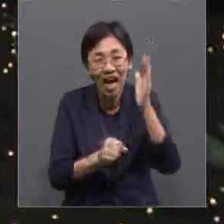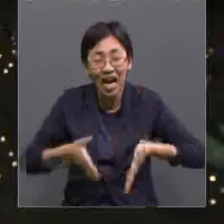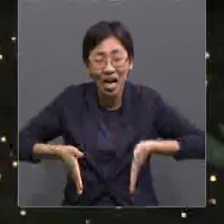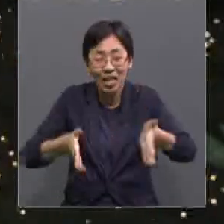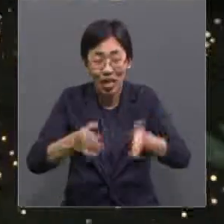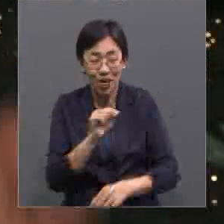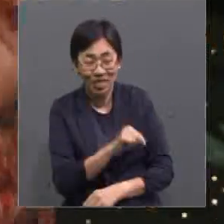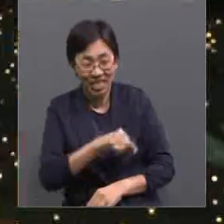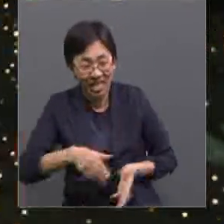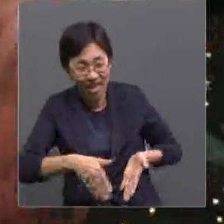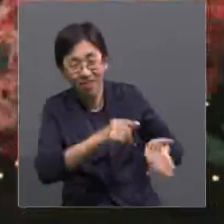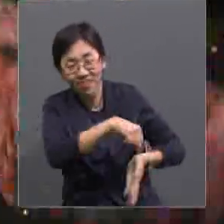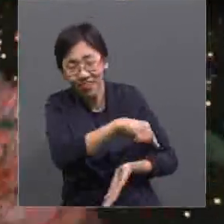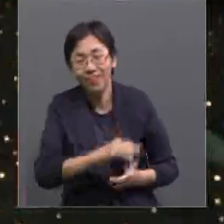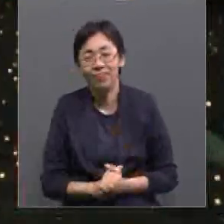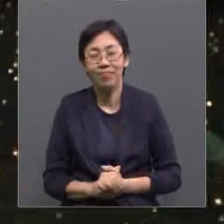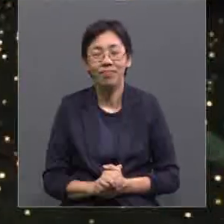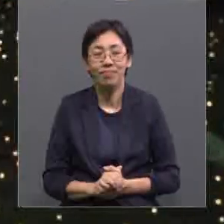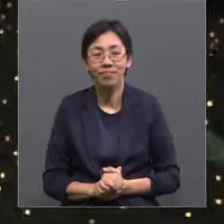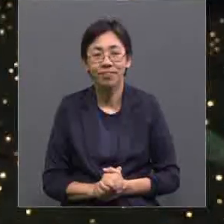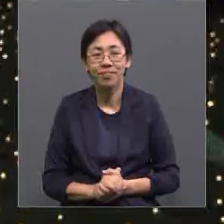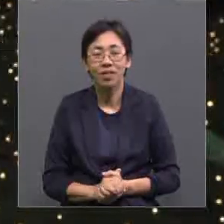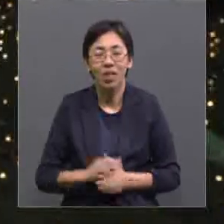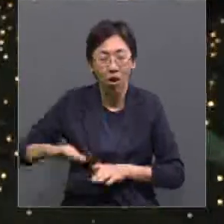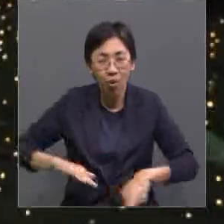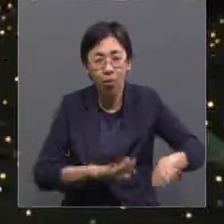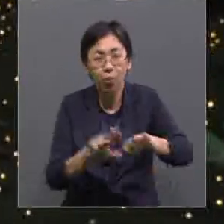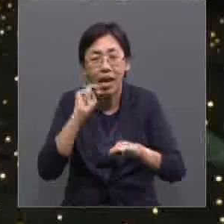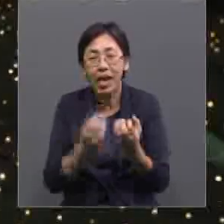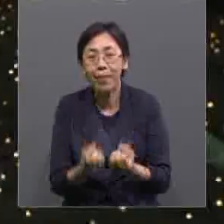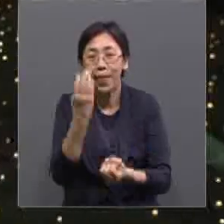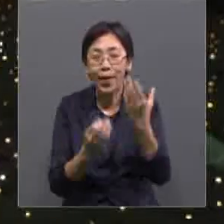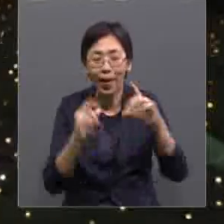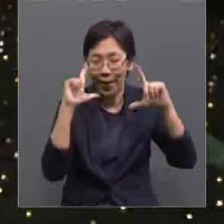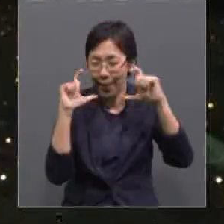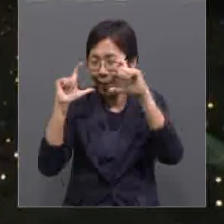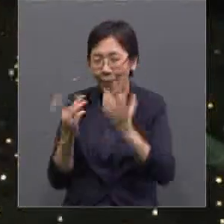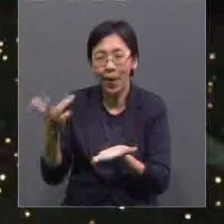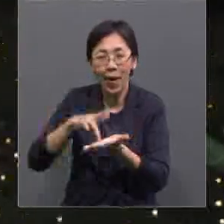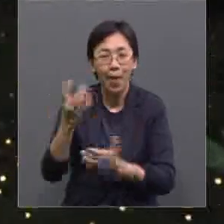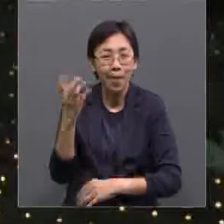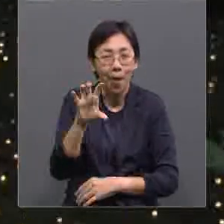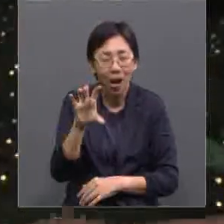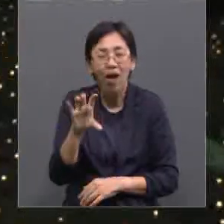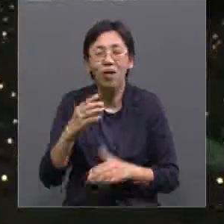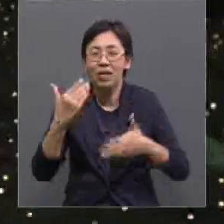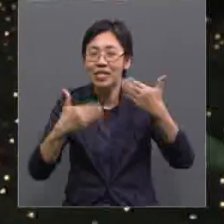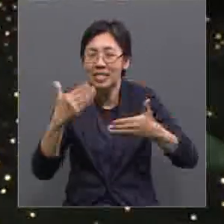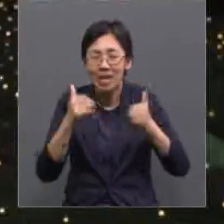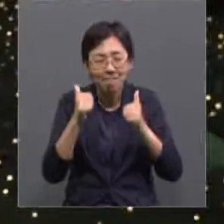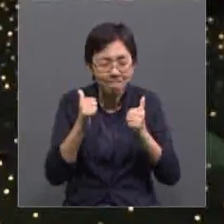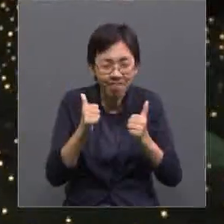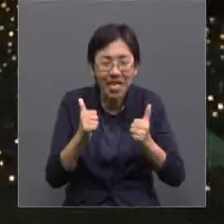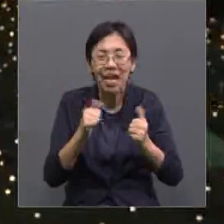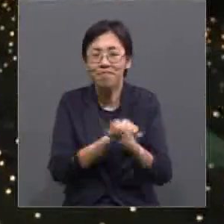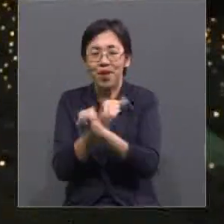แห่งนี้รวมทั้งสวนหย่อมเชียงตึ้งและวงเวียนน้ำพุเพื่อมาเช็คอินรับรองมีความปลอดภัยแล้วก็กิจกรรมต่าง